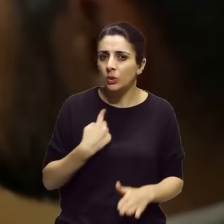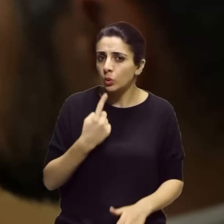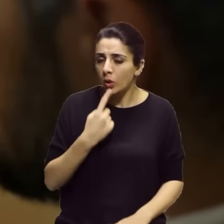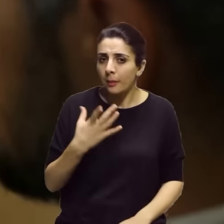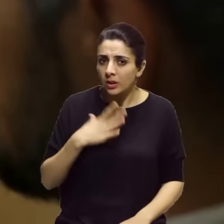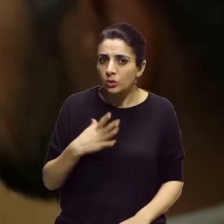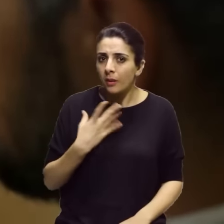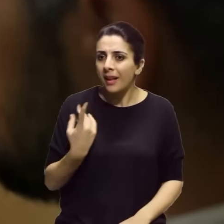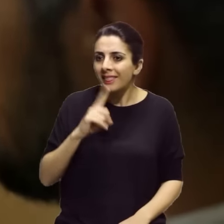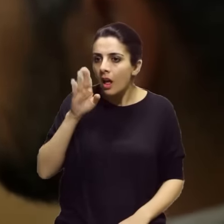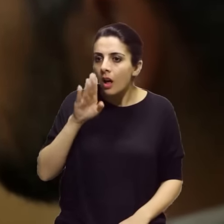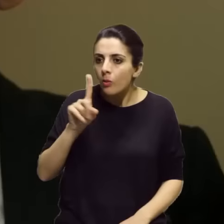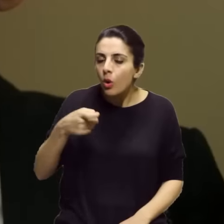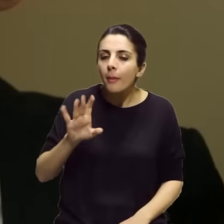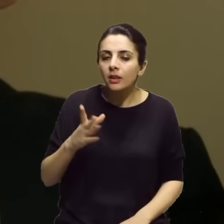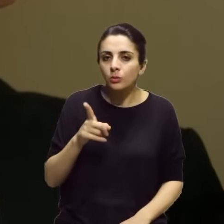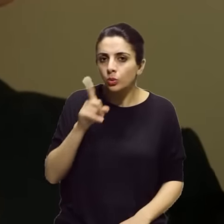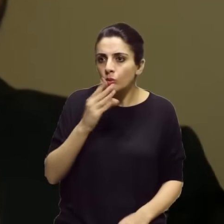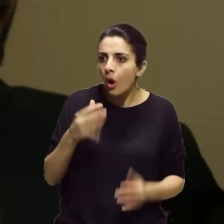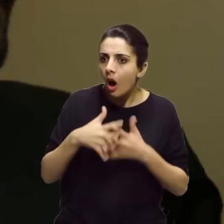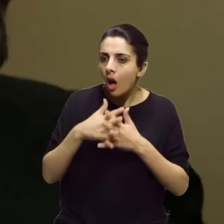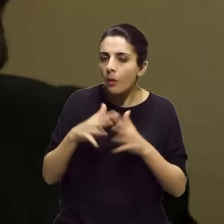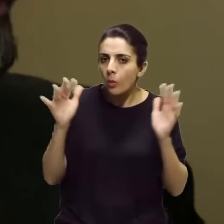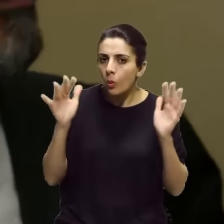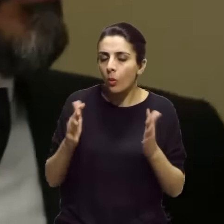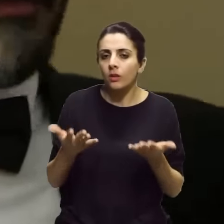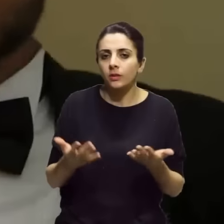söylemek istiyorum da bir türlü yalnız yakalayamadım seni. Çok kalabalıksın.